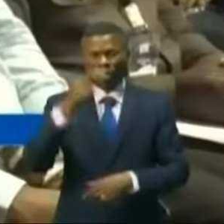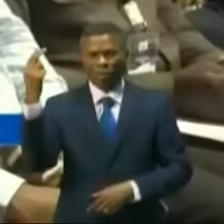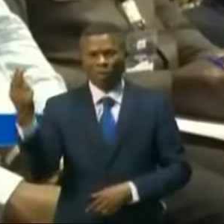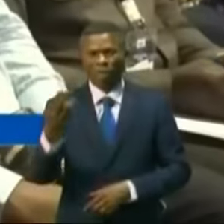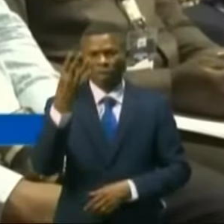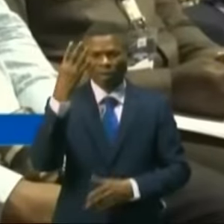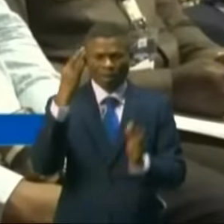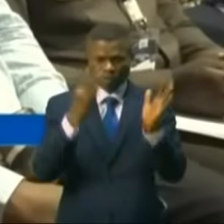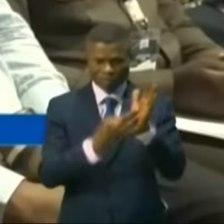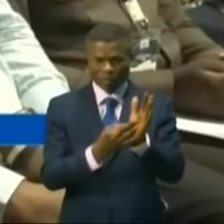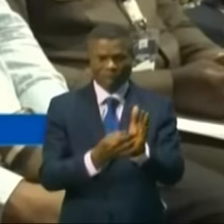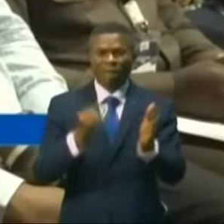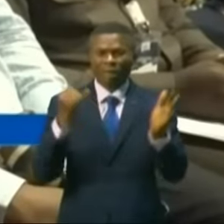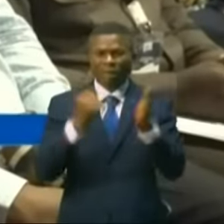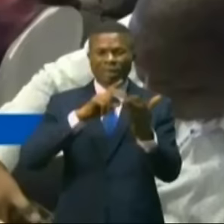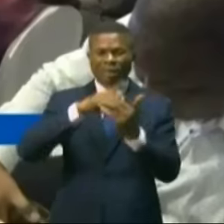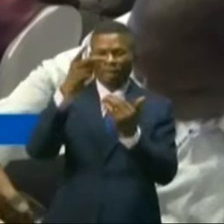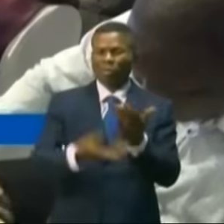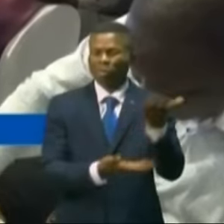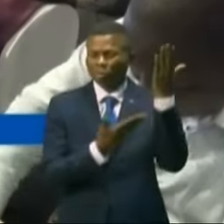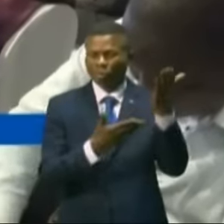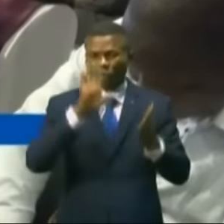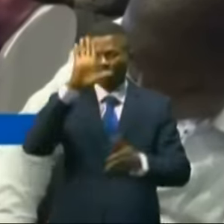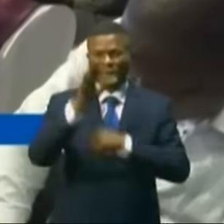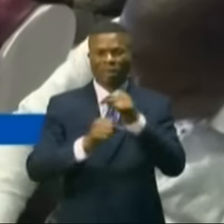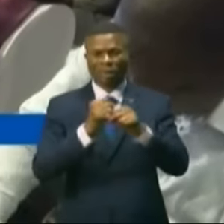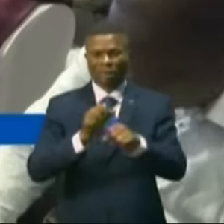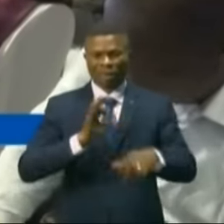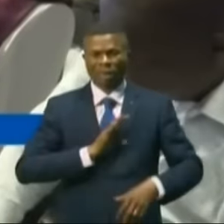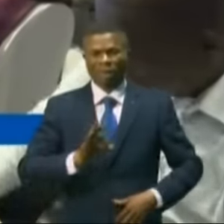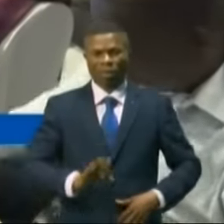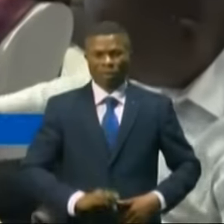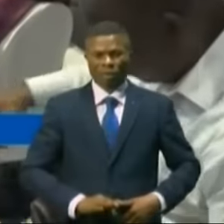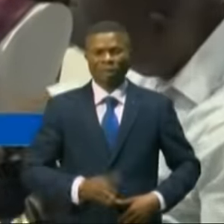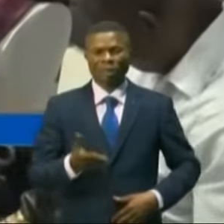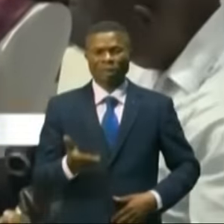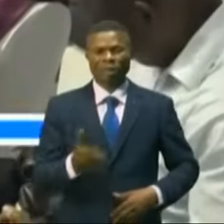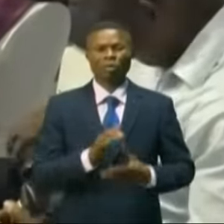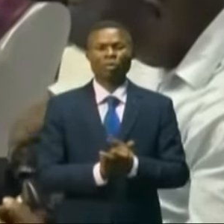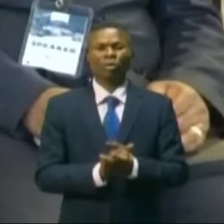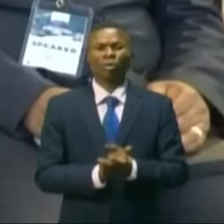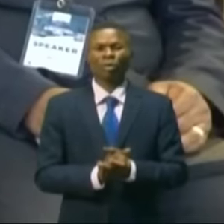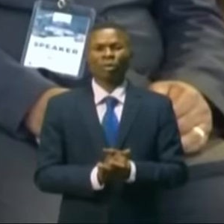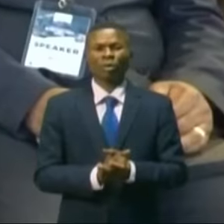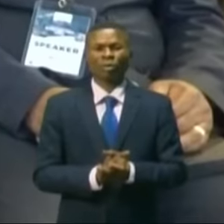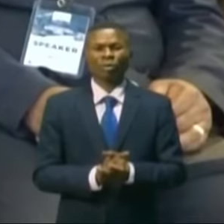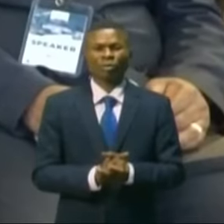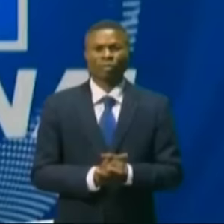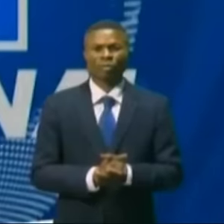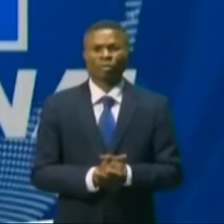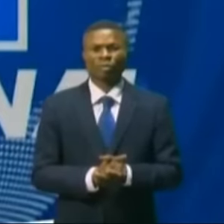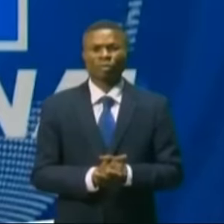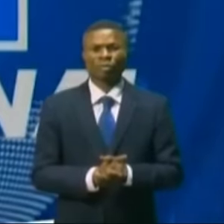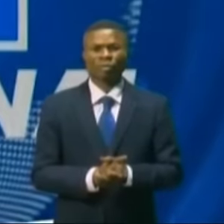6 priorités du programme quinquennal du chef de l'État, Félix-Antoine Tshisekedi Tshilombo.